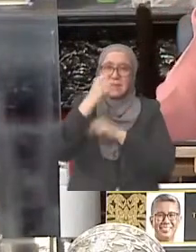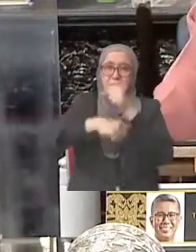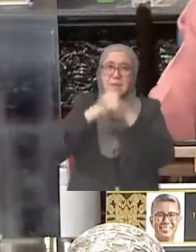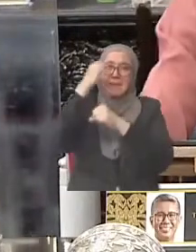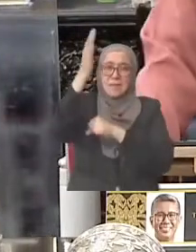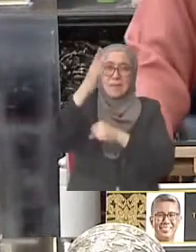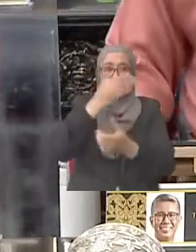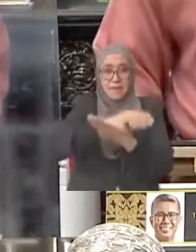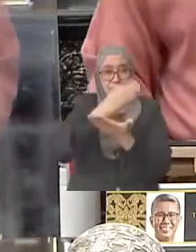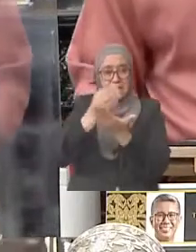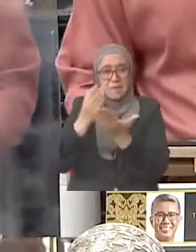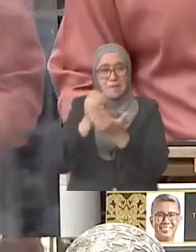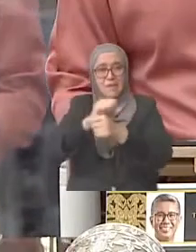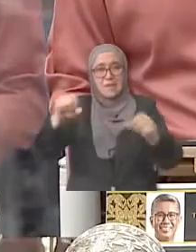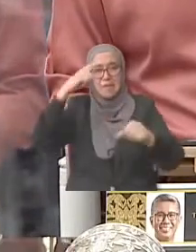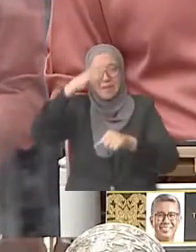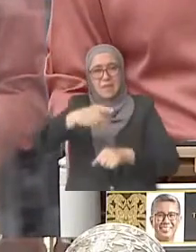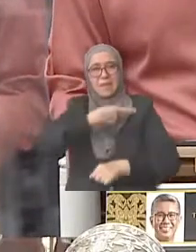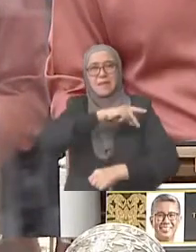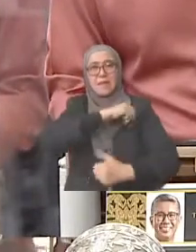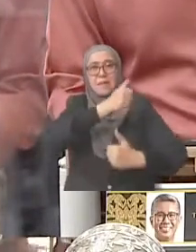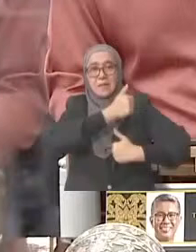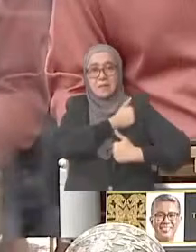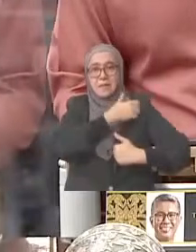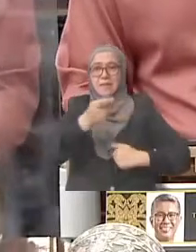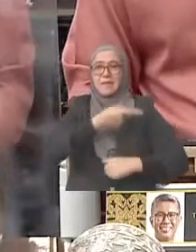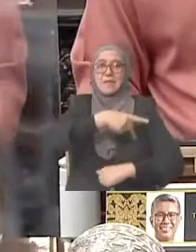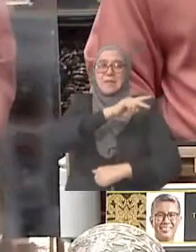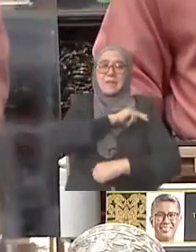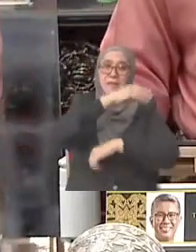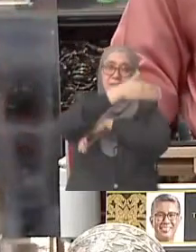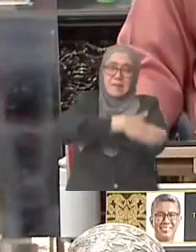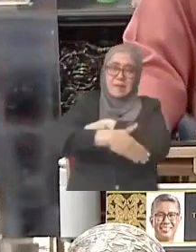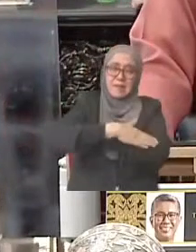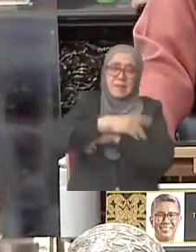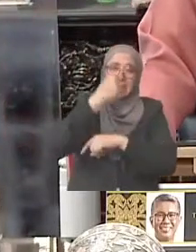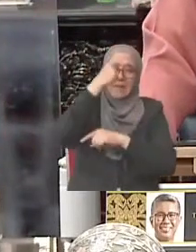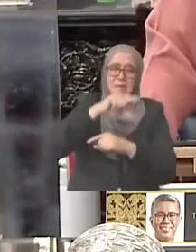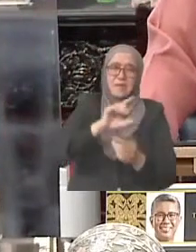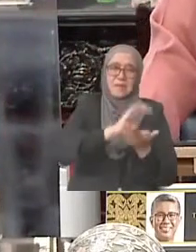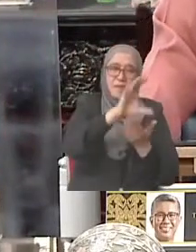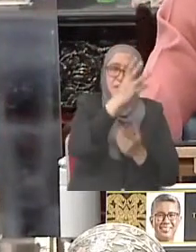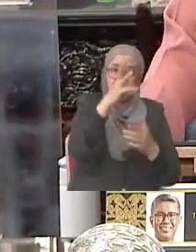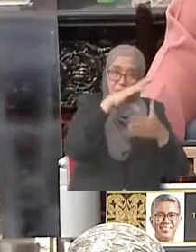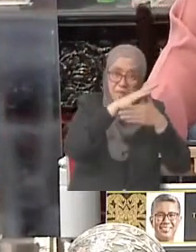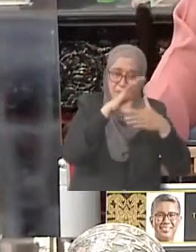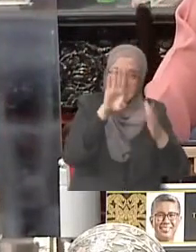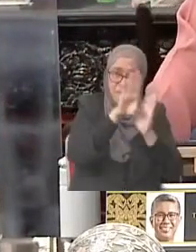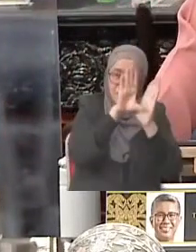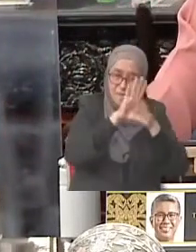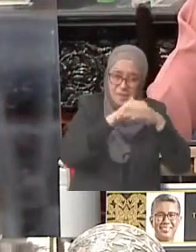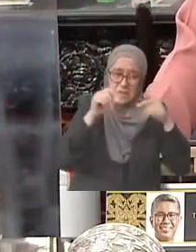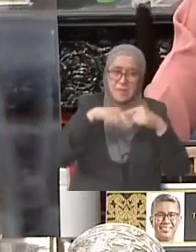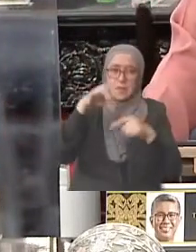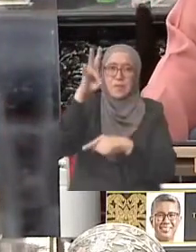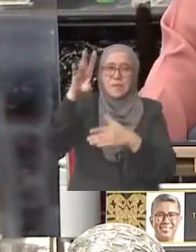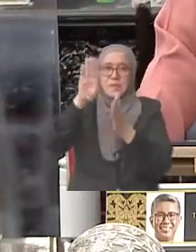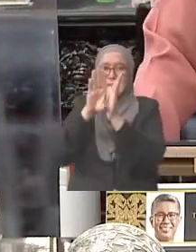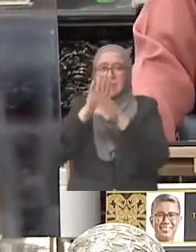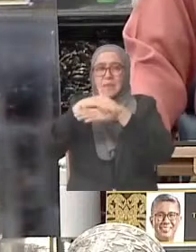Pertahanan dan Kementerian Dalam Negeri masing-masing sebanyak 16 pilihan dan 17 bisa main game antaranya